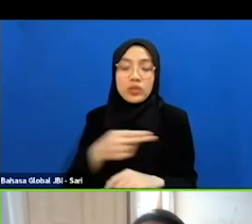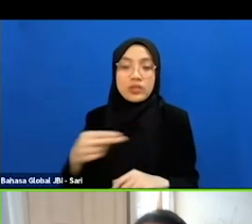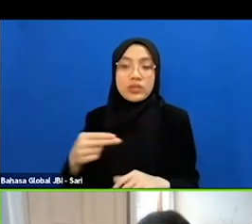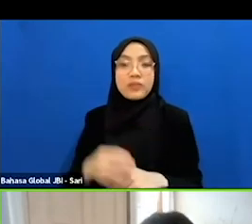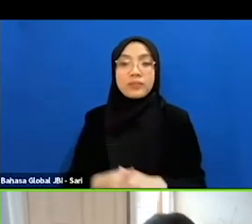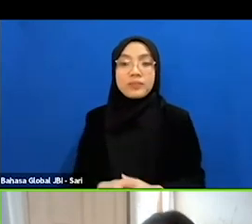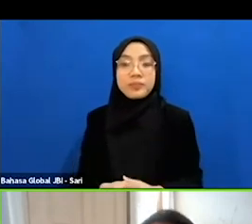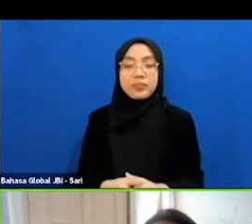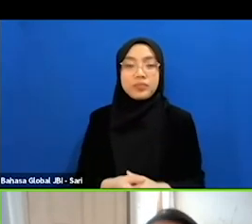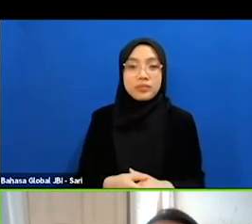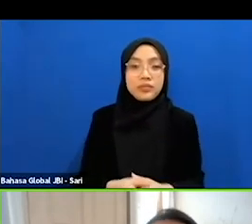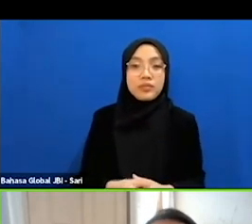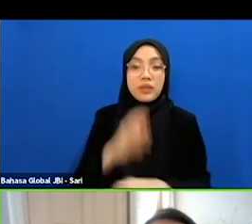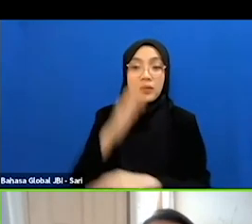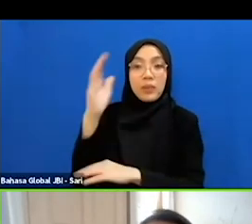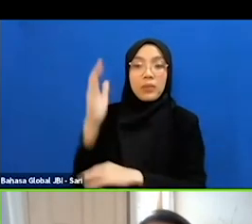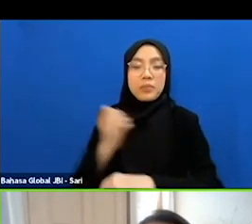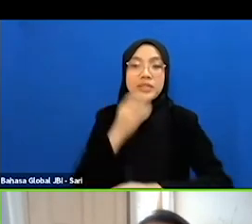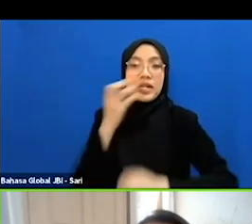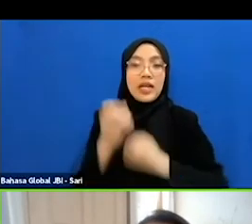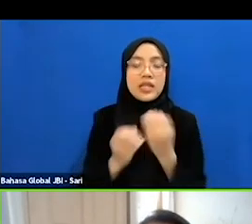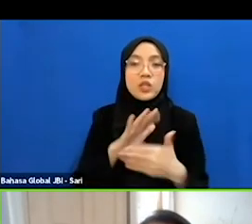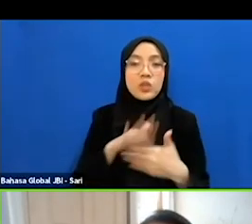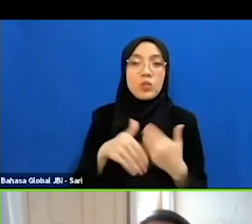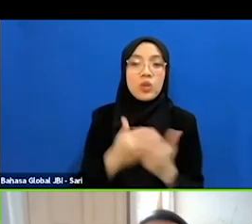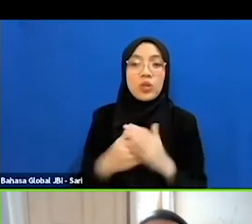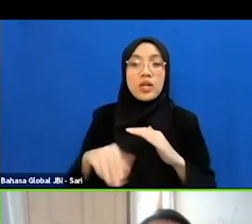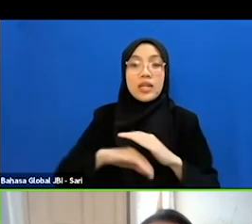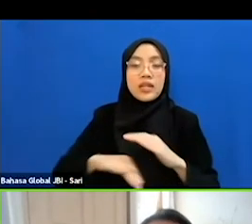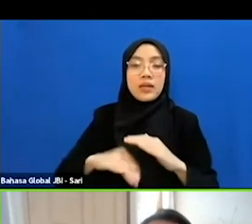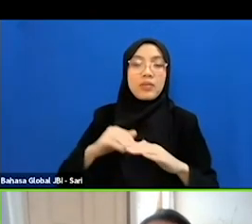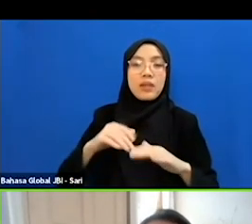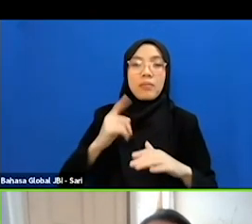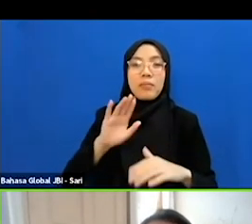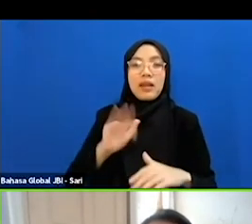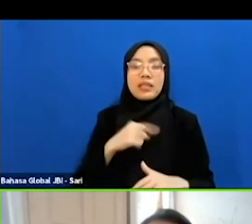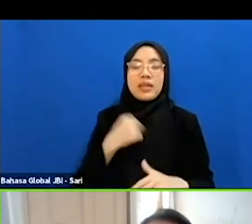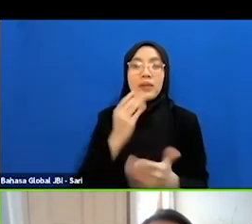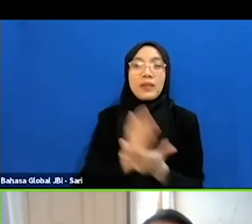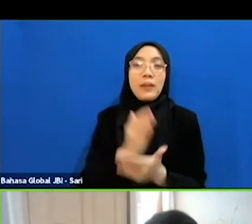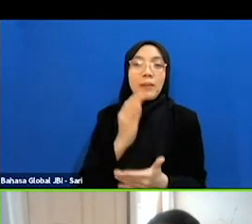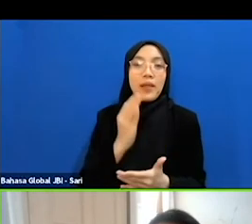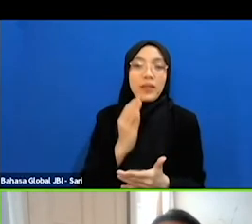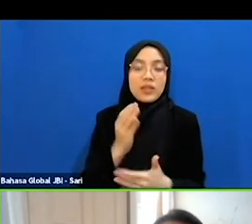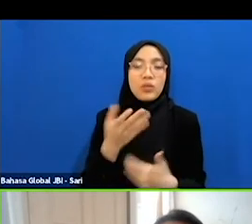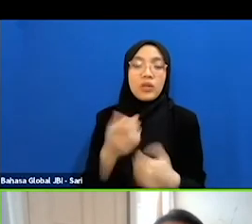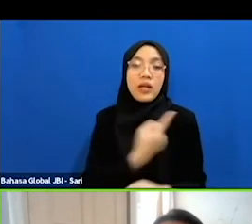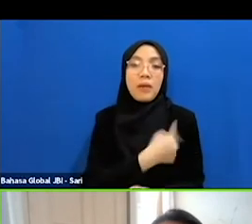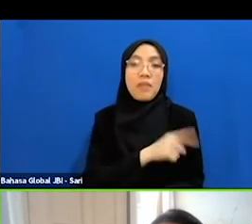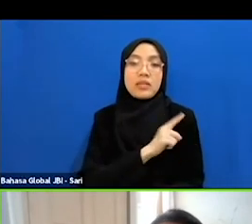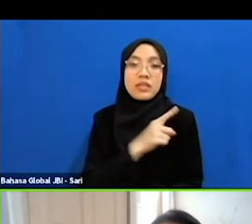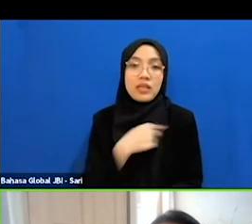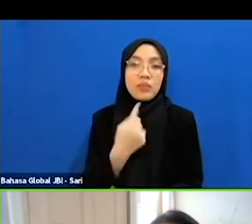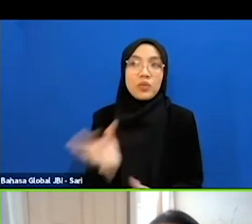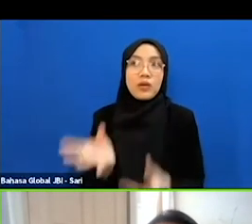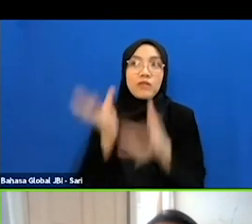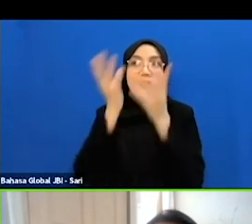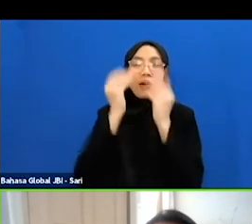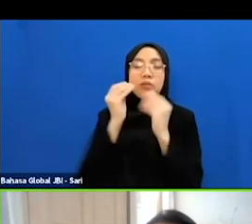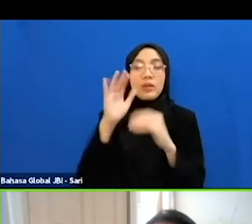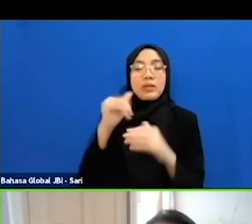abstrak laporan tersebut adalah berdasarkan dari keterbatasan kami dan juga kapasitas kami dalam memahami